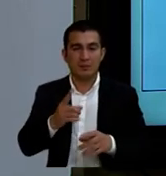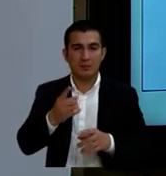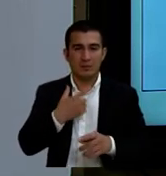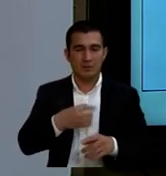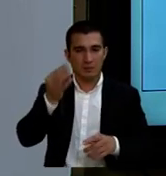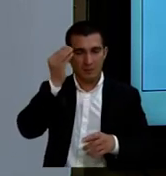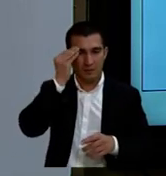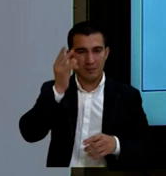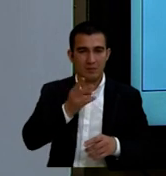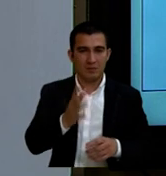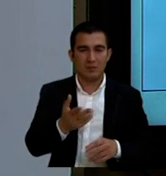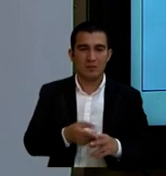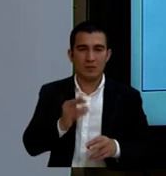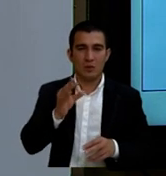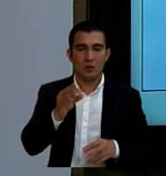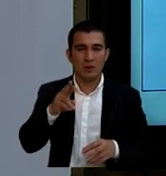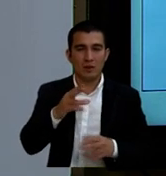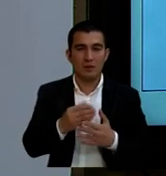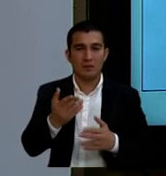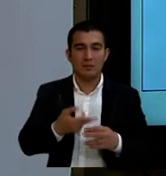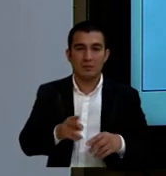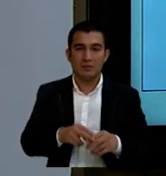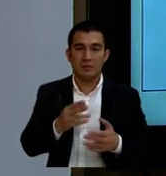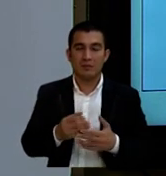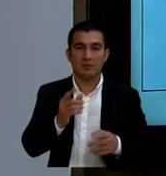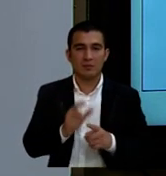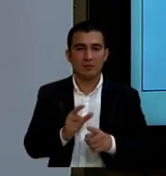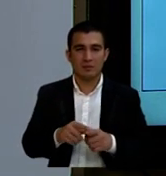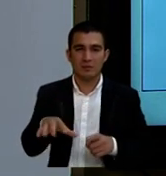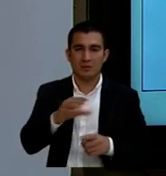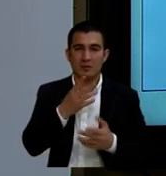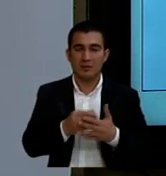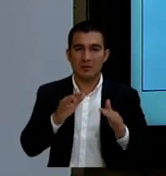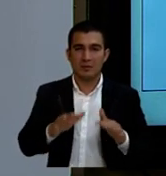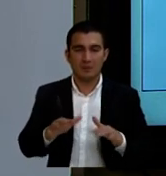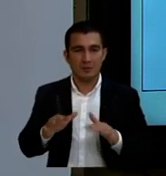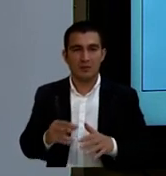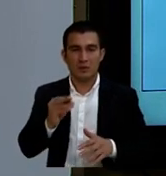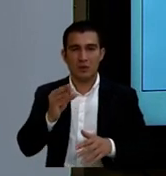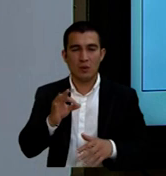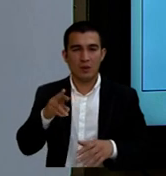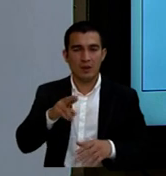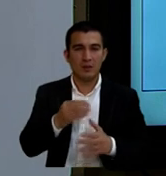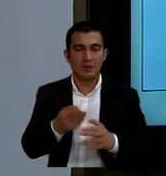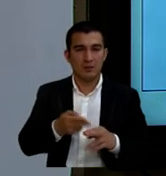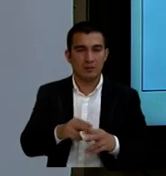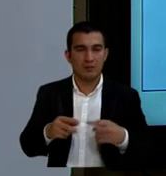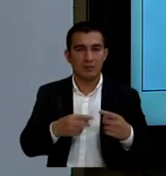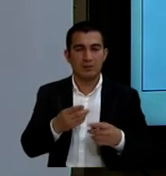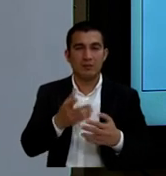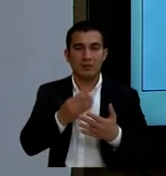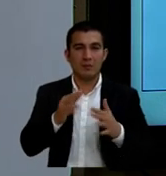kerakligidir. Jo'yalilik demak, o'sha so'zlarning o'z o'rnida jo'ya bilan qo'llanishidir.